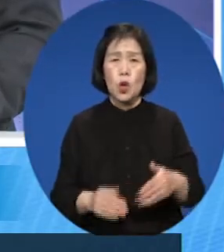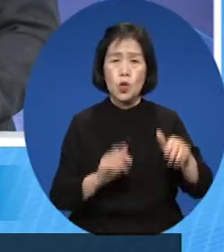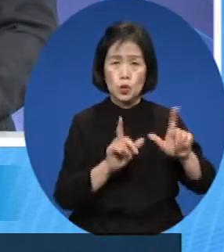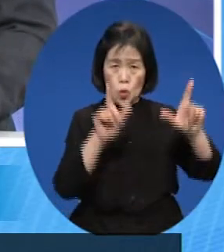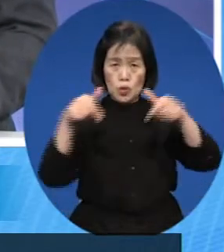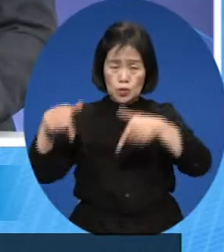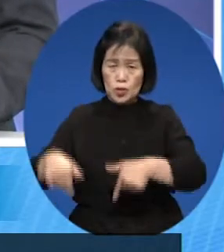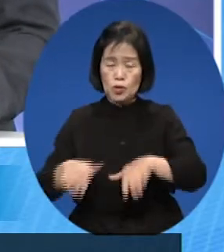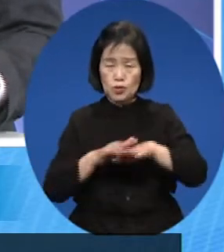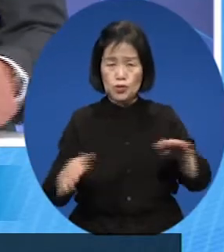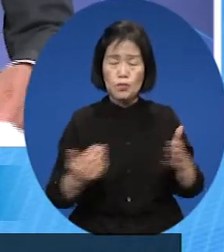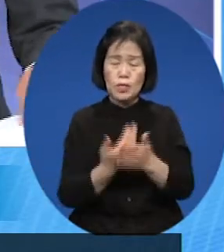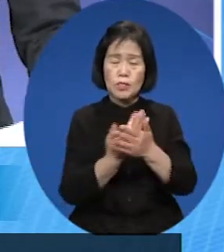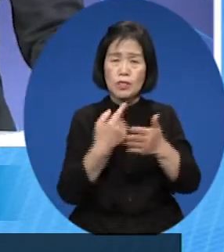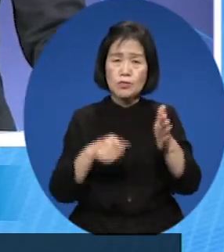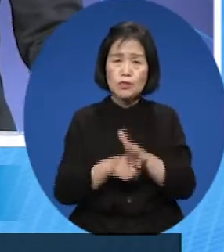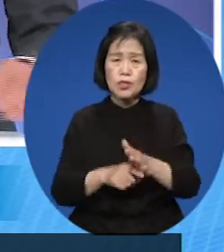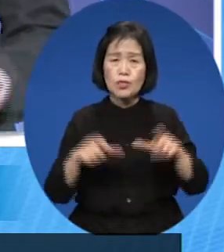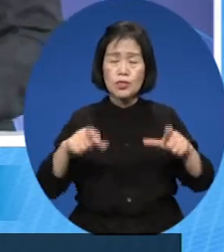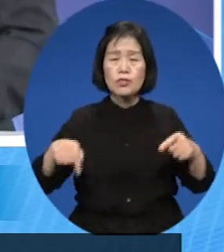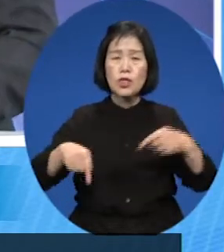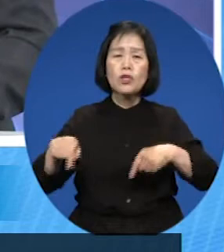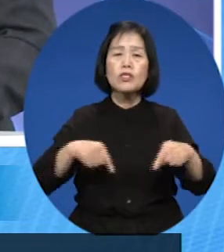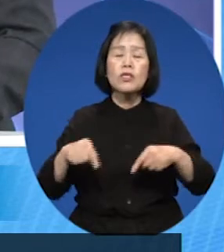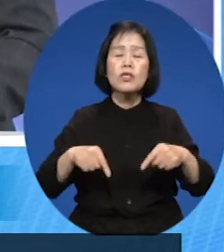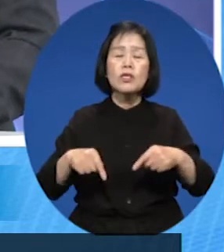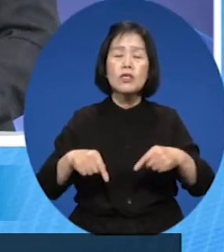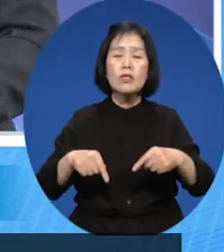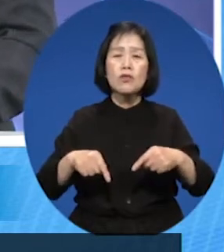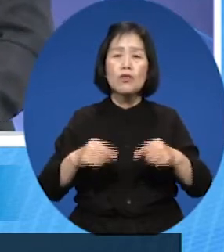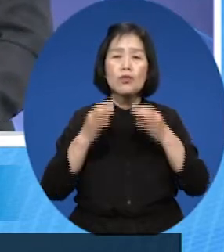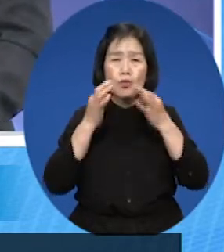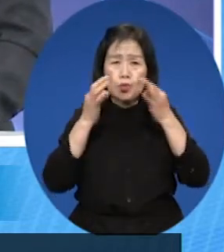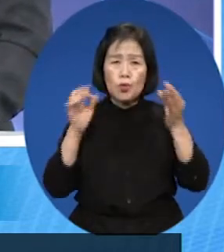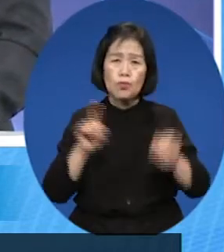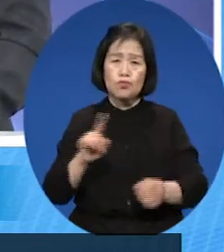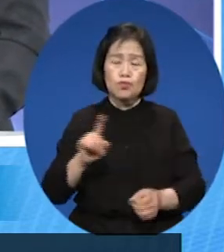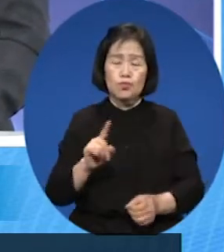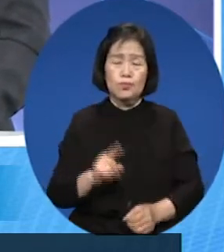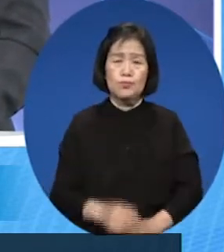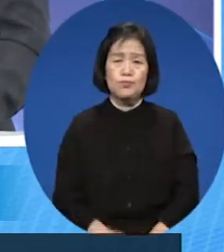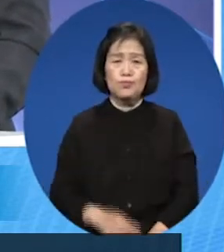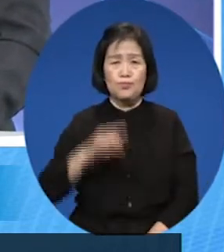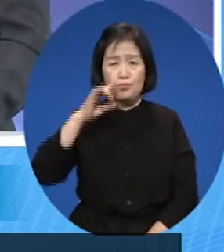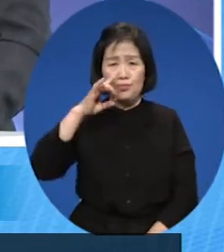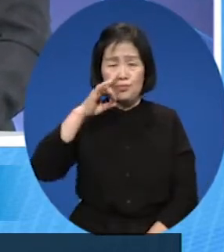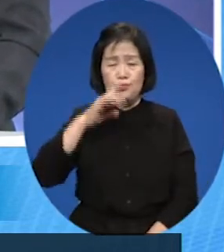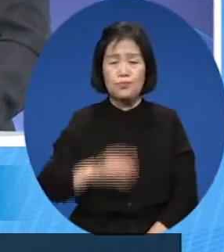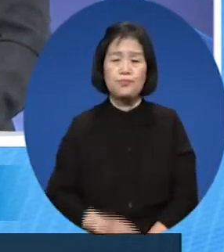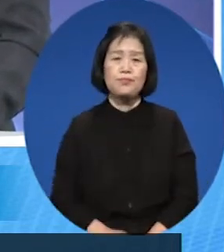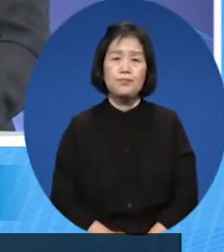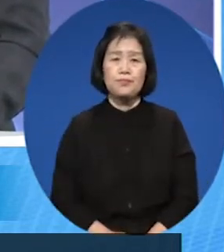균형 발전을 위해 지옥 정치권에선 어떤 노력을 기울이고 있는지 이 부분이 궁금한데요